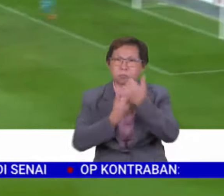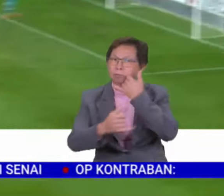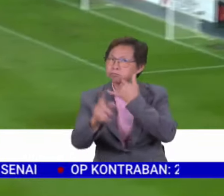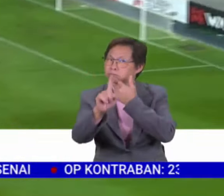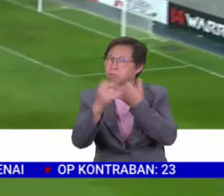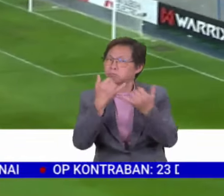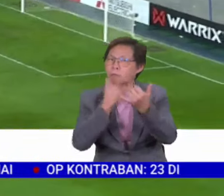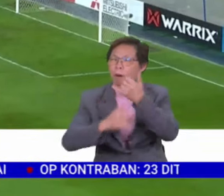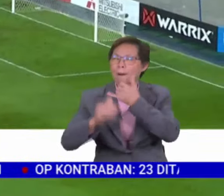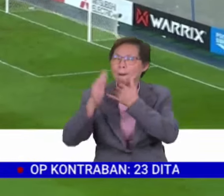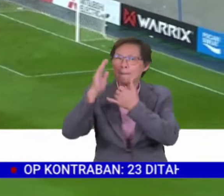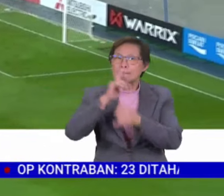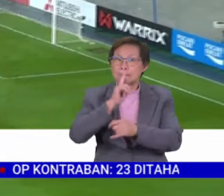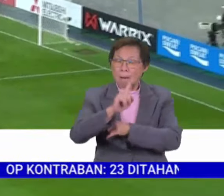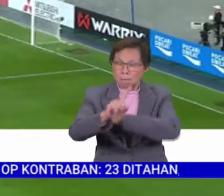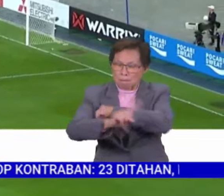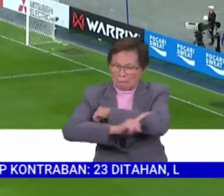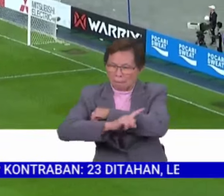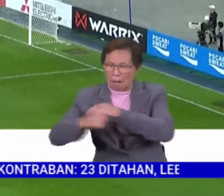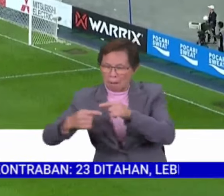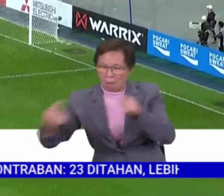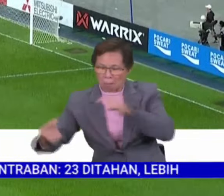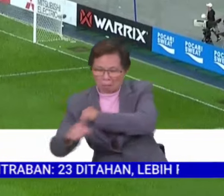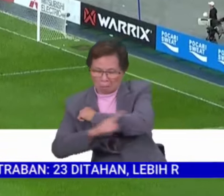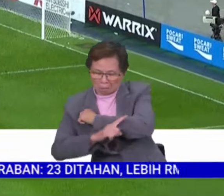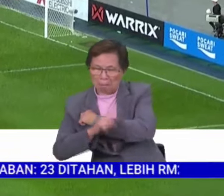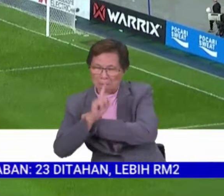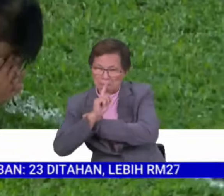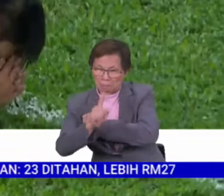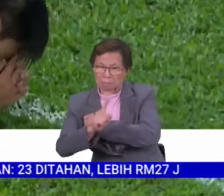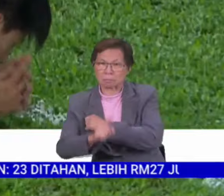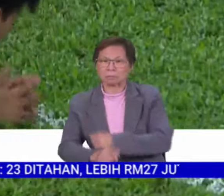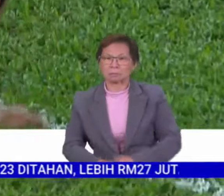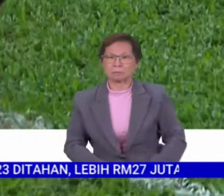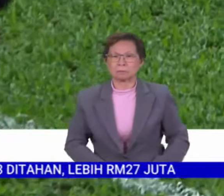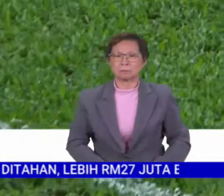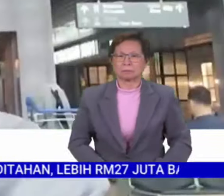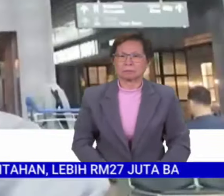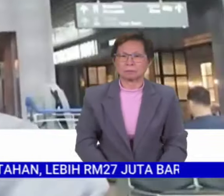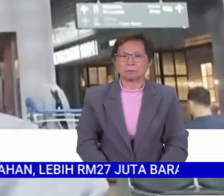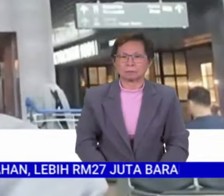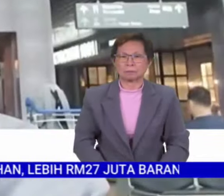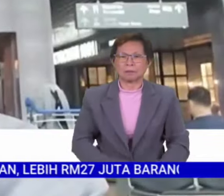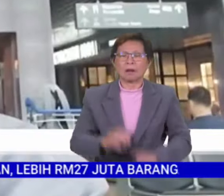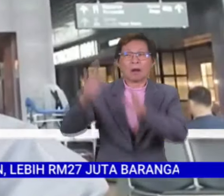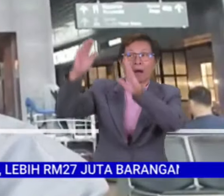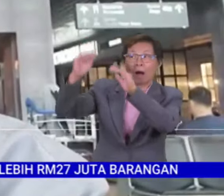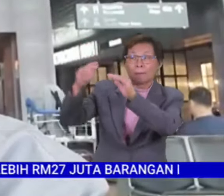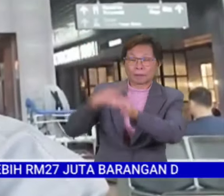kerana ia sudah pasti akan dihukum pasukan lawan. Harapan kita agar Harimau Malaya